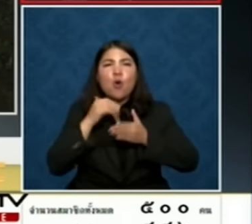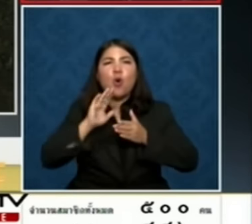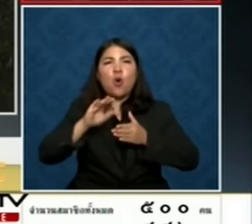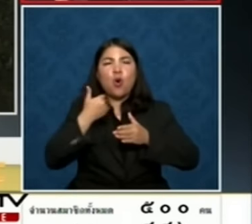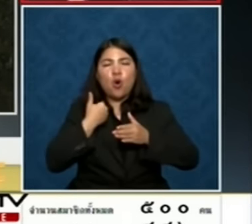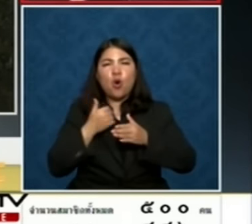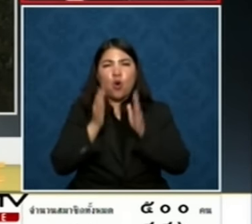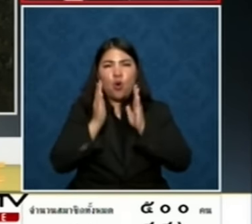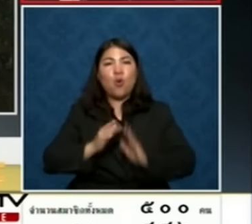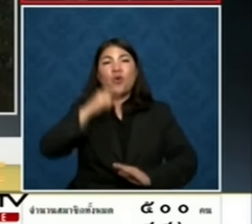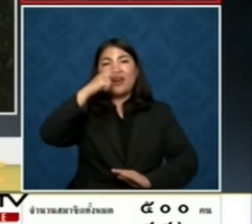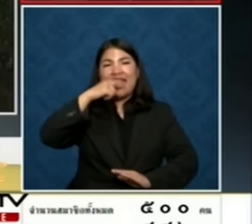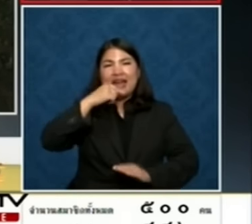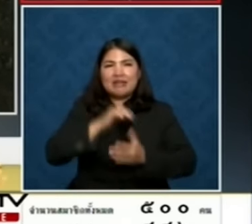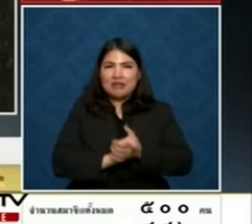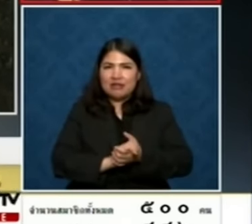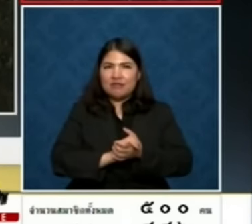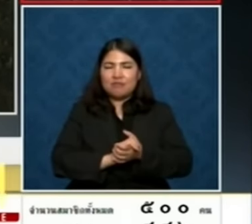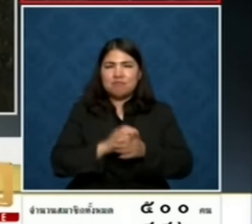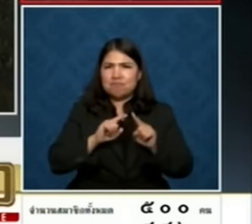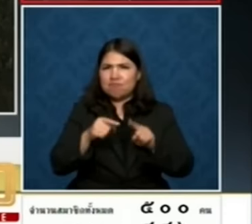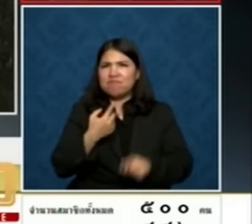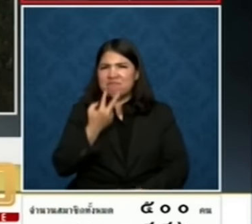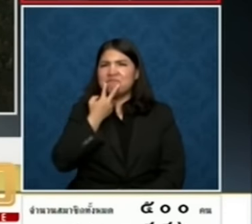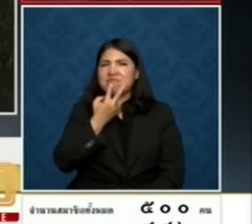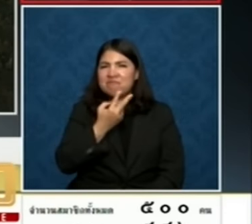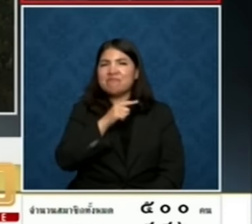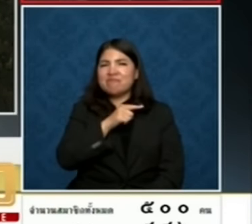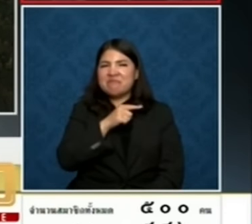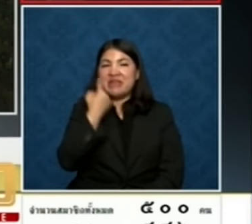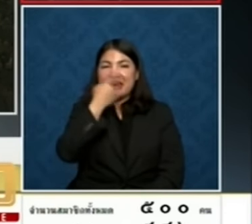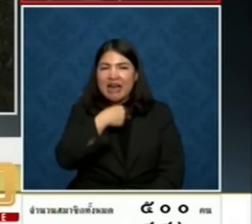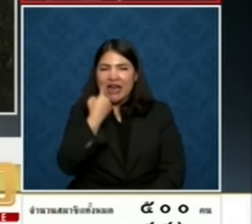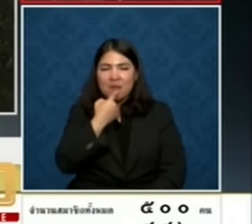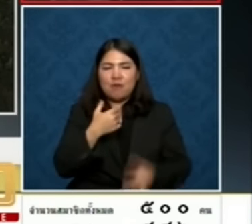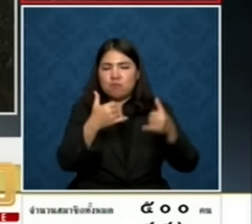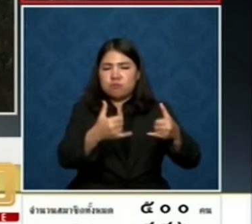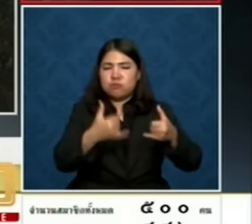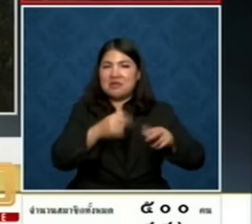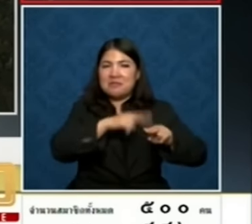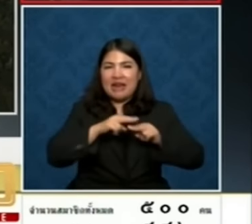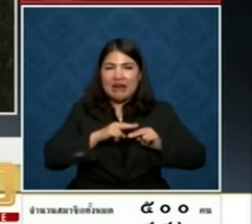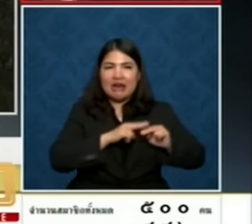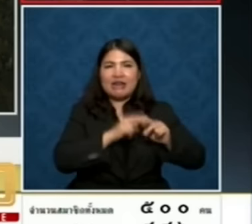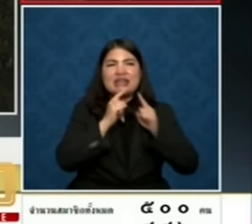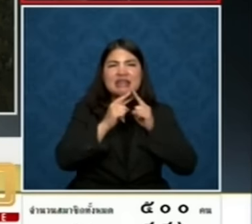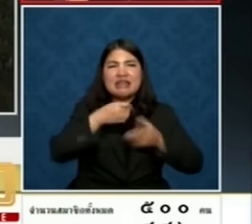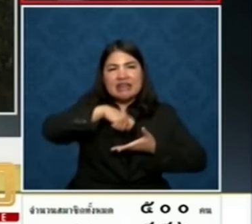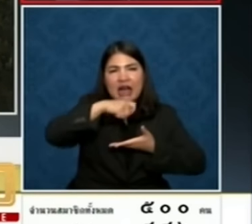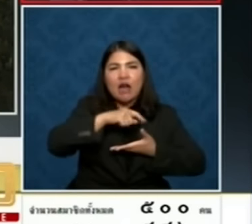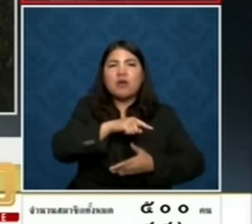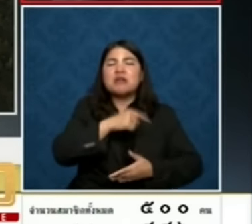ลงโทษที่รุนแรงของนายจ้างพร้อมทั้งระบุว่าในเมืองเมวดีมีธุรกิจกาสิโนของคนไทยด้วยนะครับและมีอย่างน้อยถึง